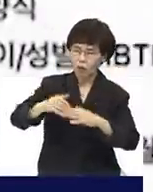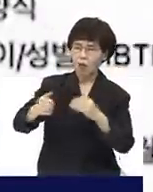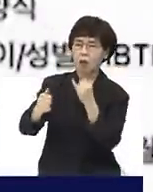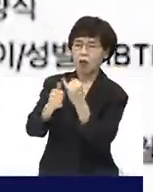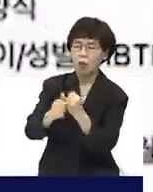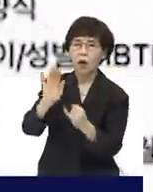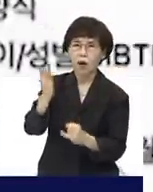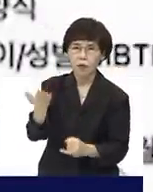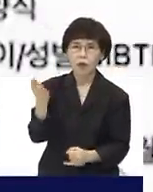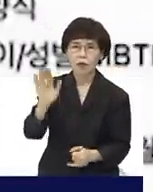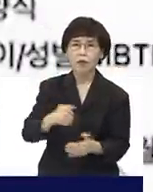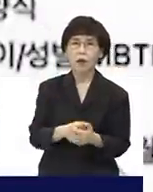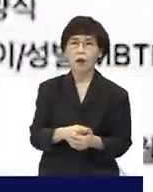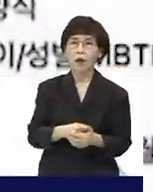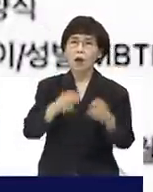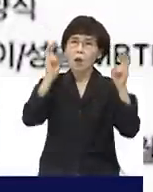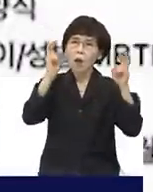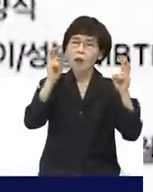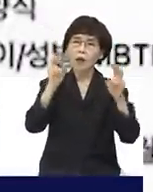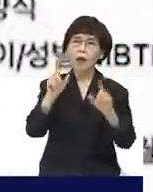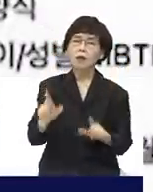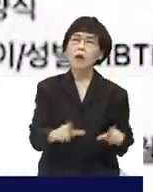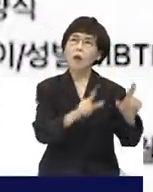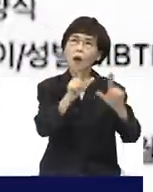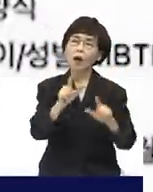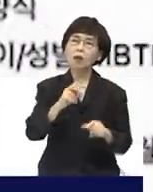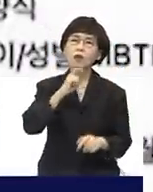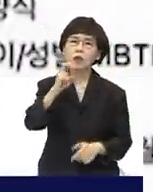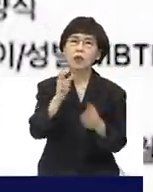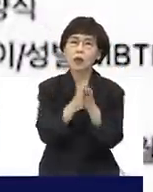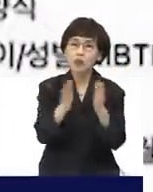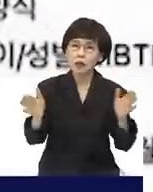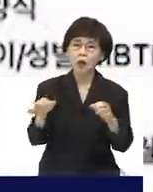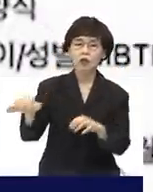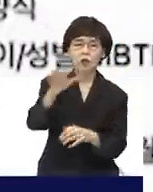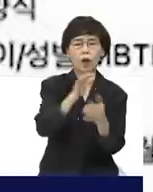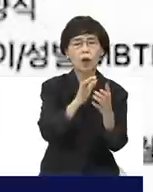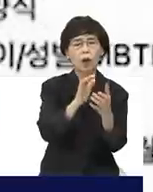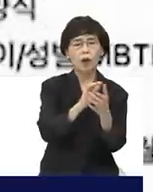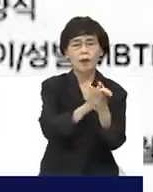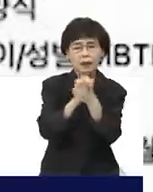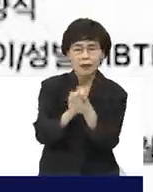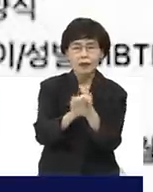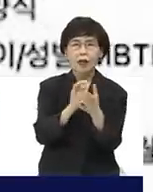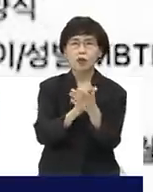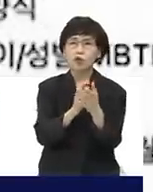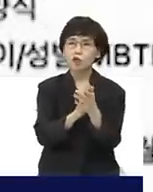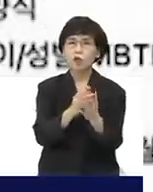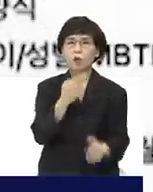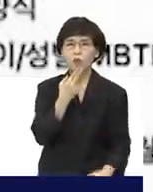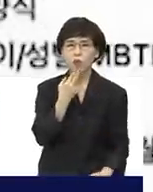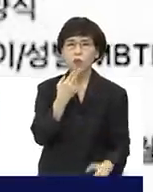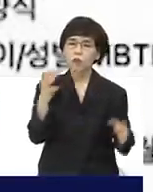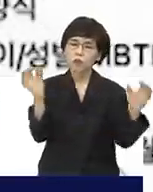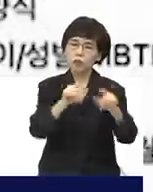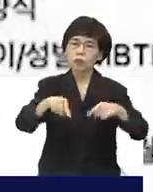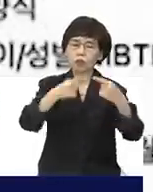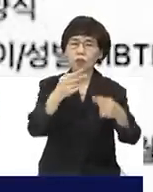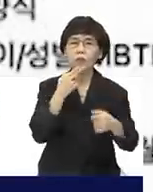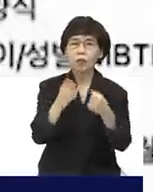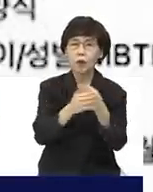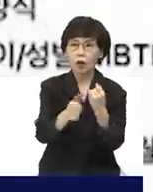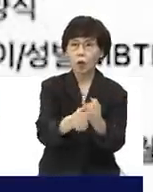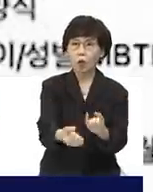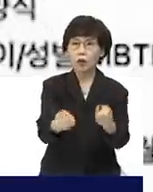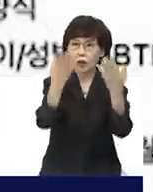됐다는 작성자는 직장 생활을 20살 때부터 시작해 주변에 친한 친구들이 사라졌고 모임 같은 것도 하지 않다 보니